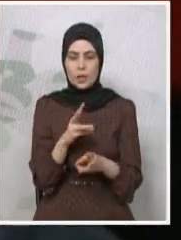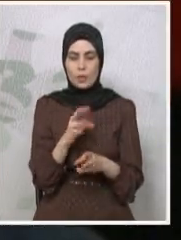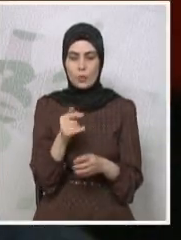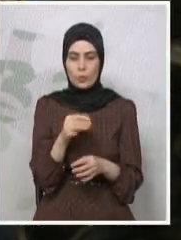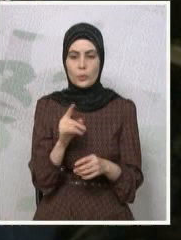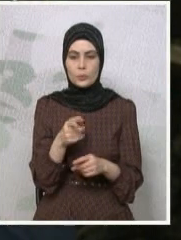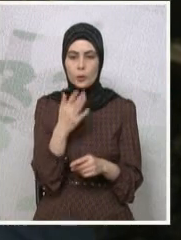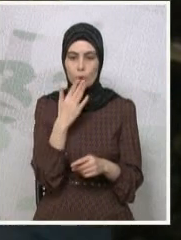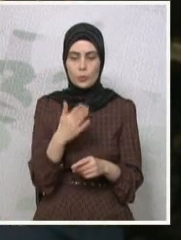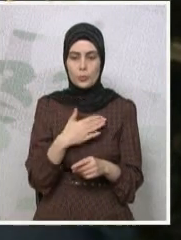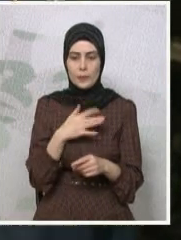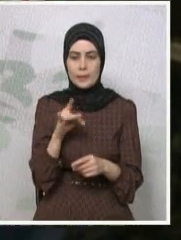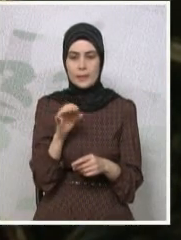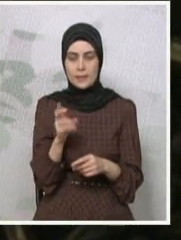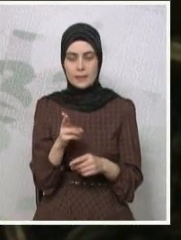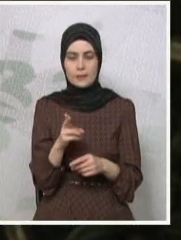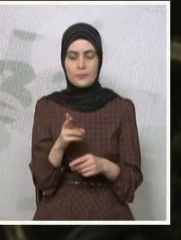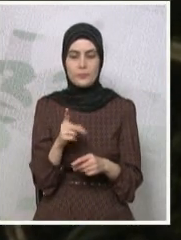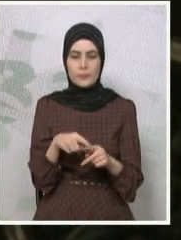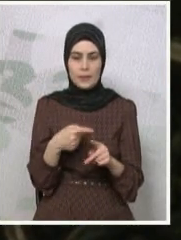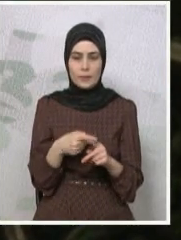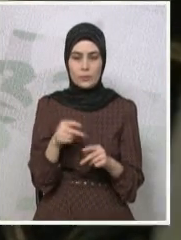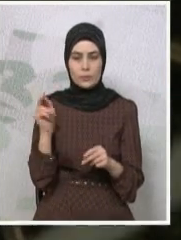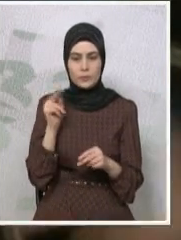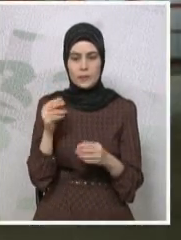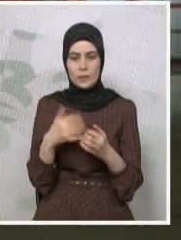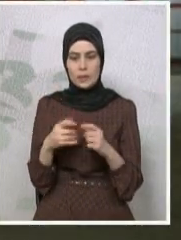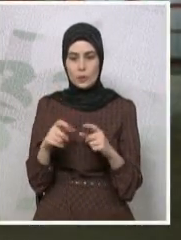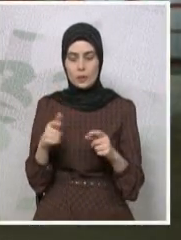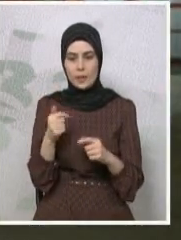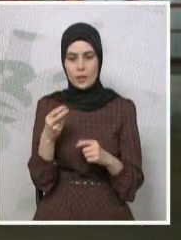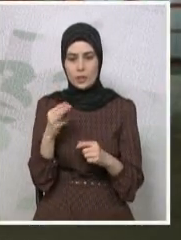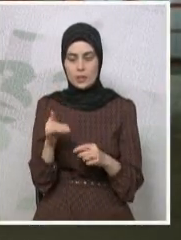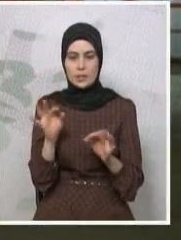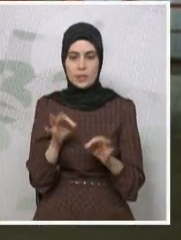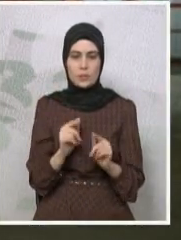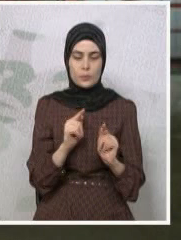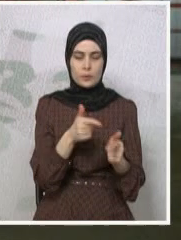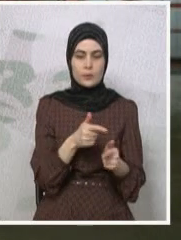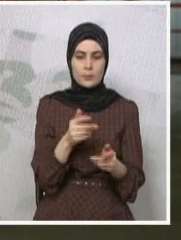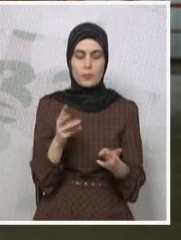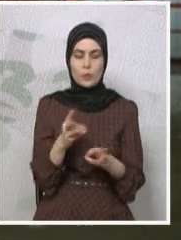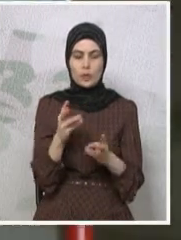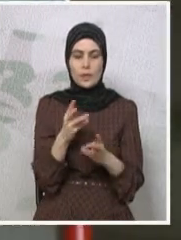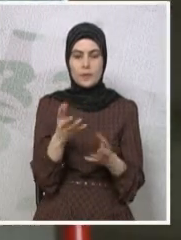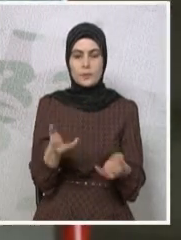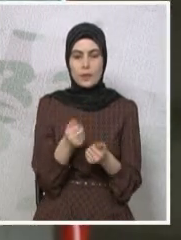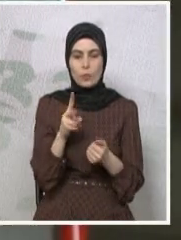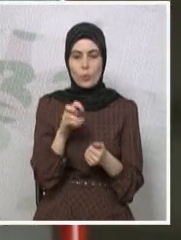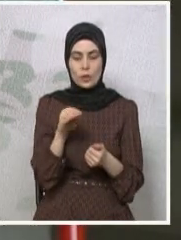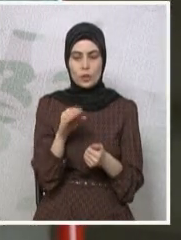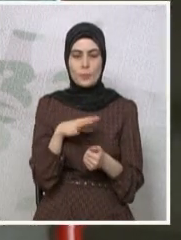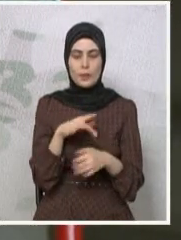что любит экстрим и риск. Поэтому сразу, как отучился в средней школе в селении Галашки, поступил в пожарно-спасательный колледж. После